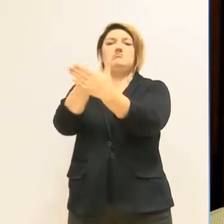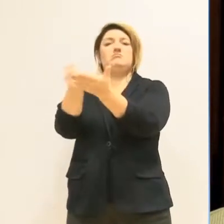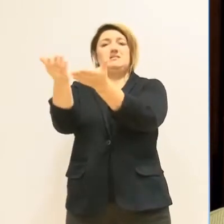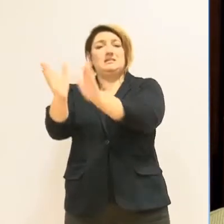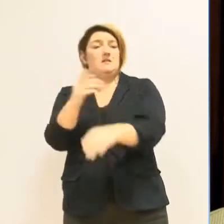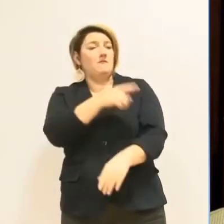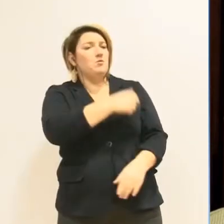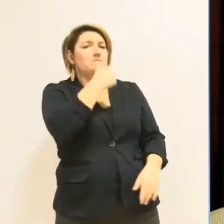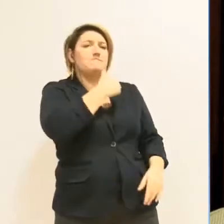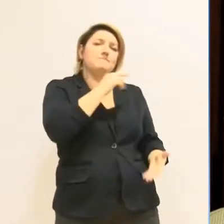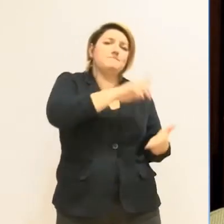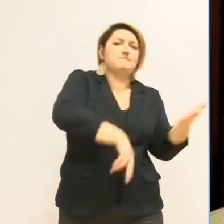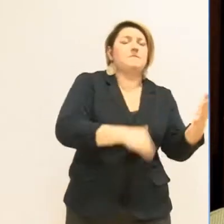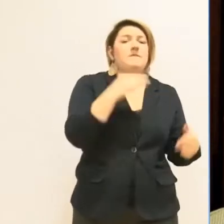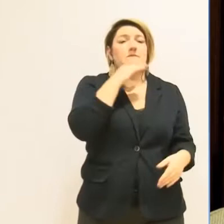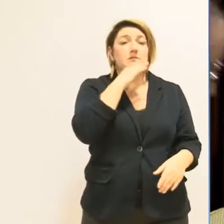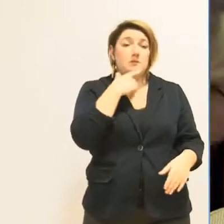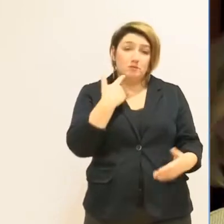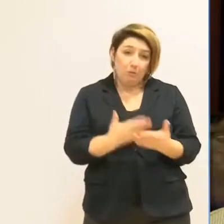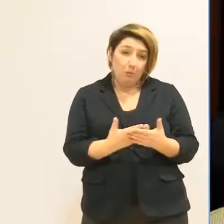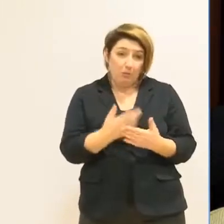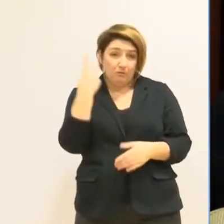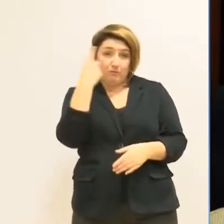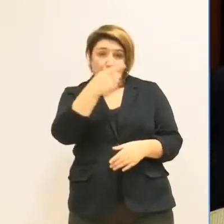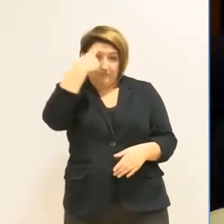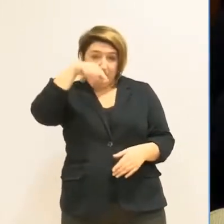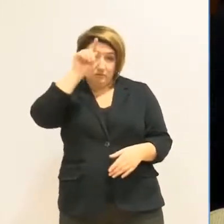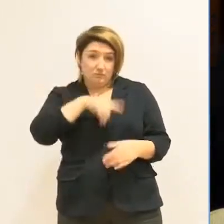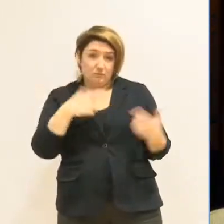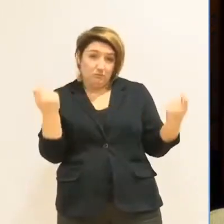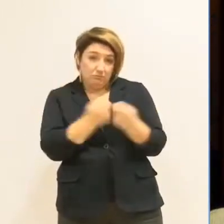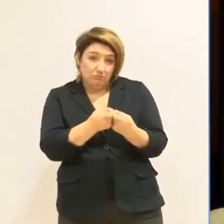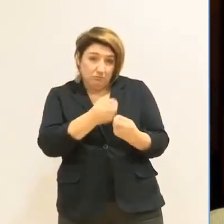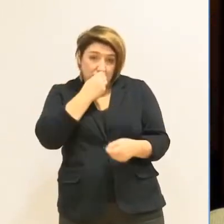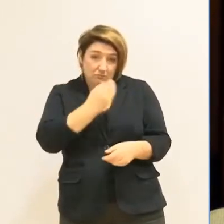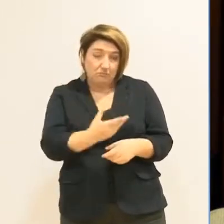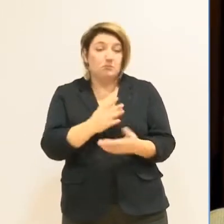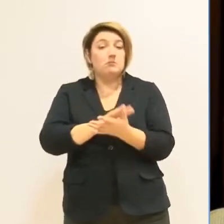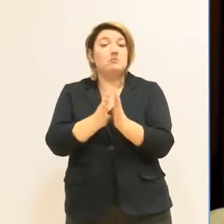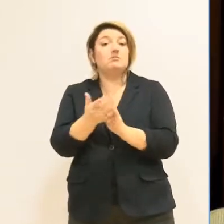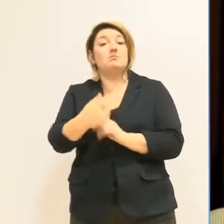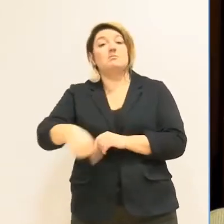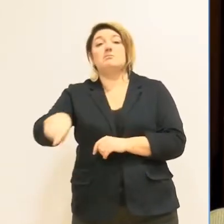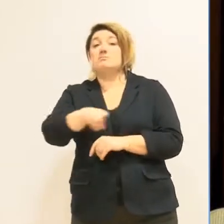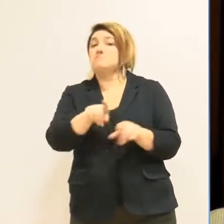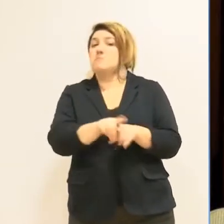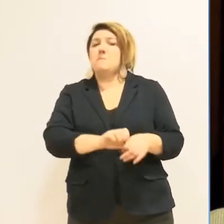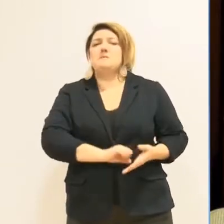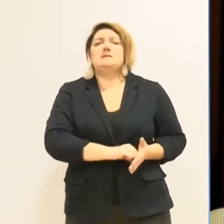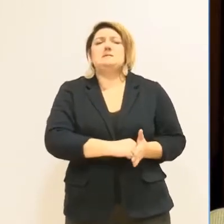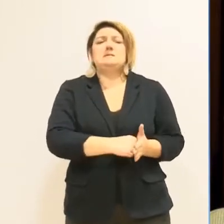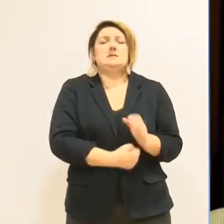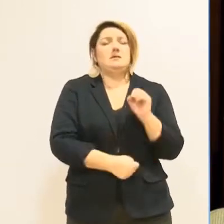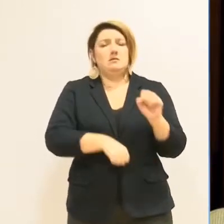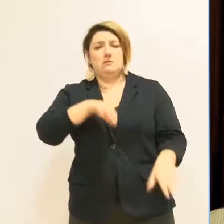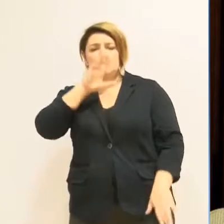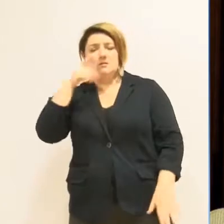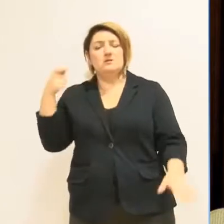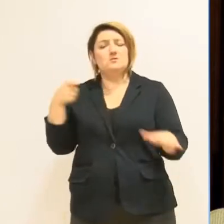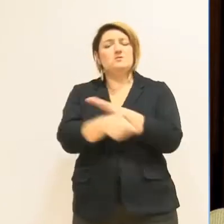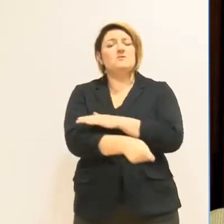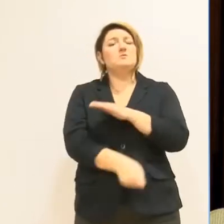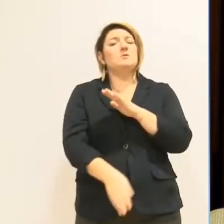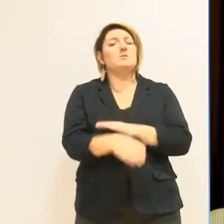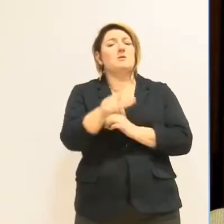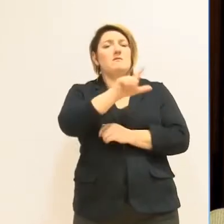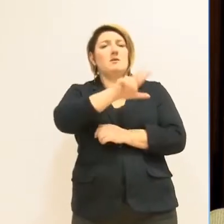contrainte était en cohérence avec vos choix. Pour les associations, aussi, c'est la purge austéritaire. Les subventions sont passées de